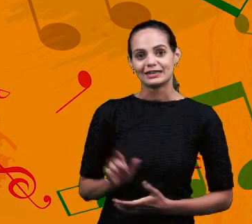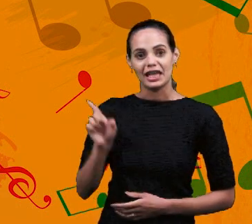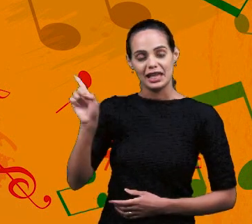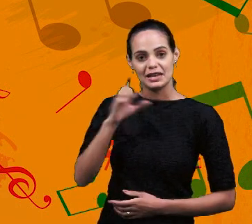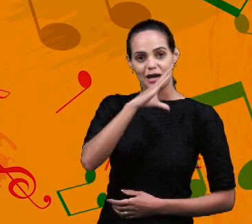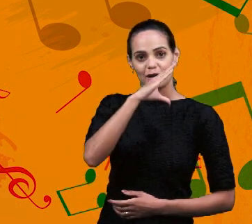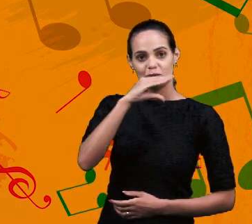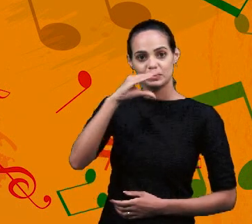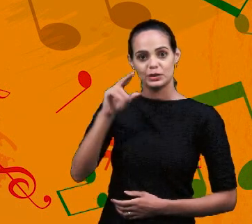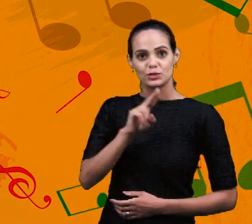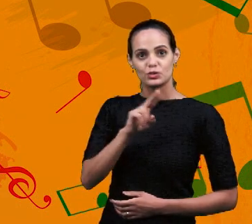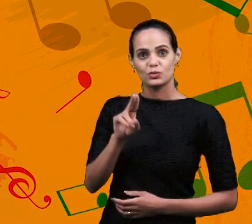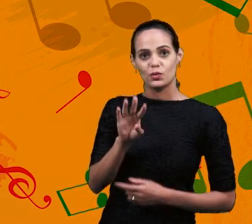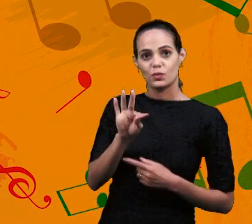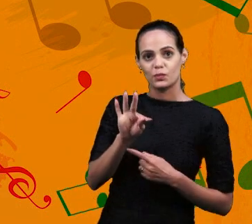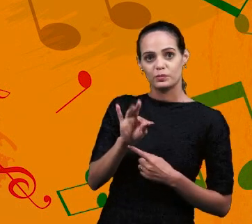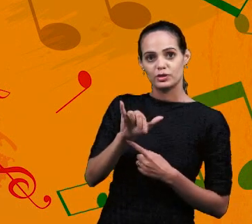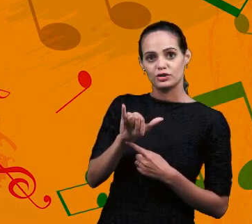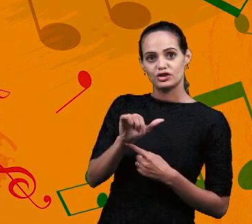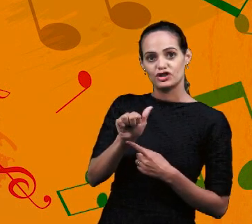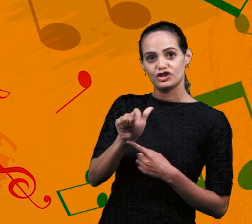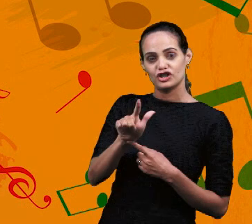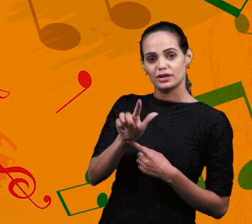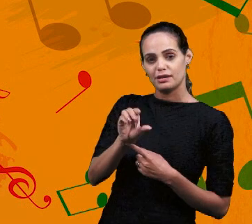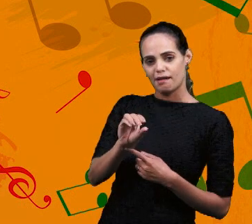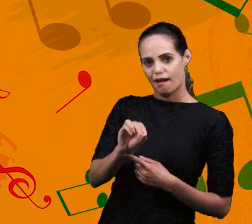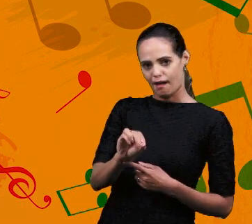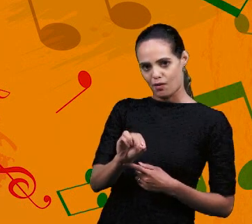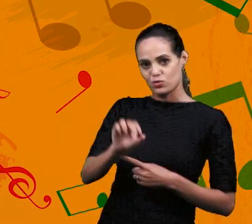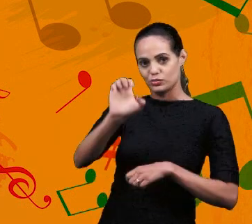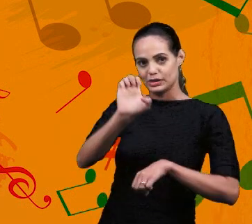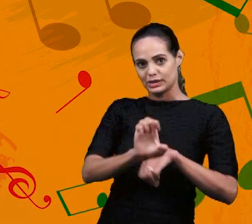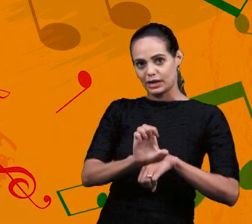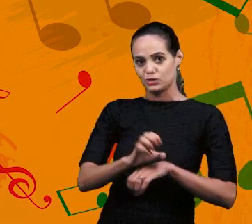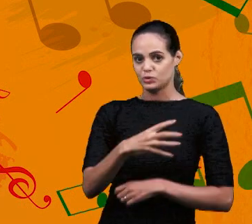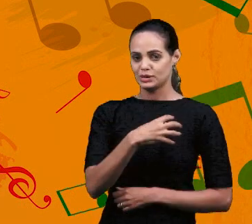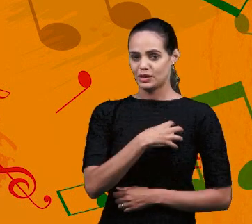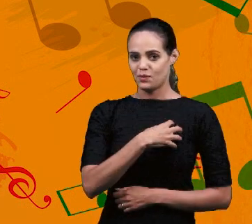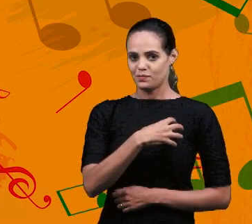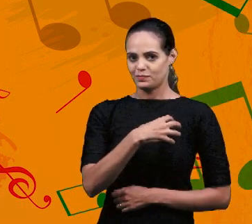L'adolescent Tiago, de Salvador, Bahia.